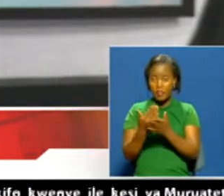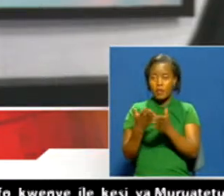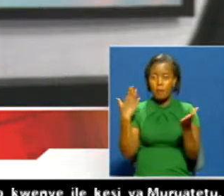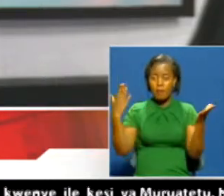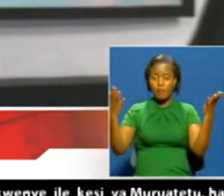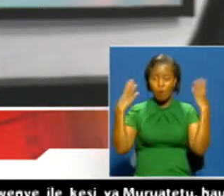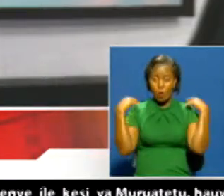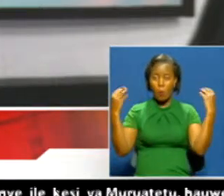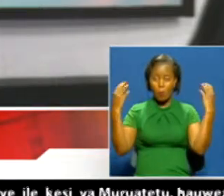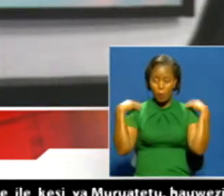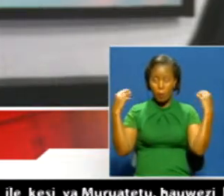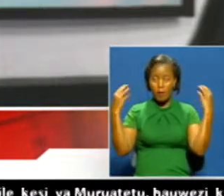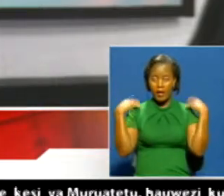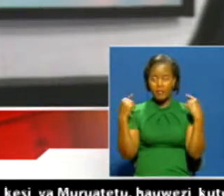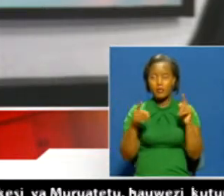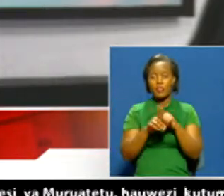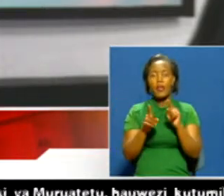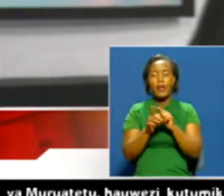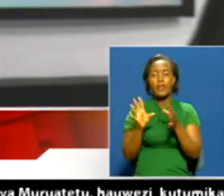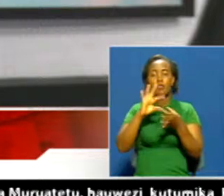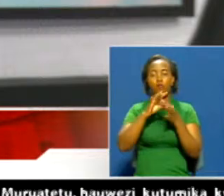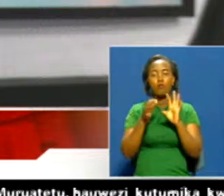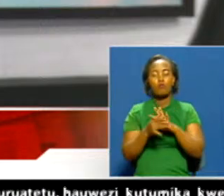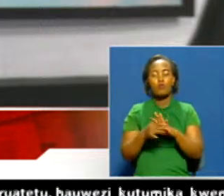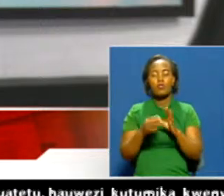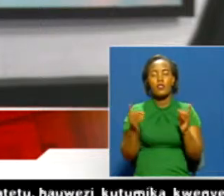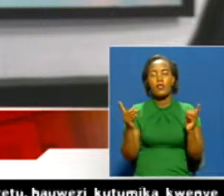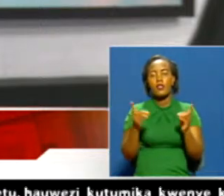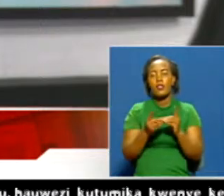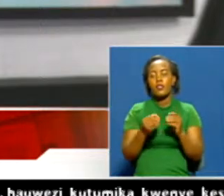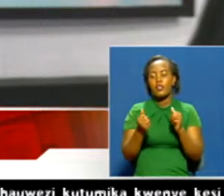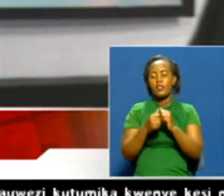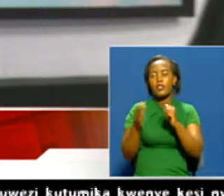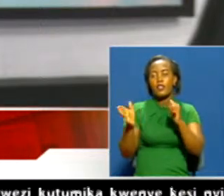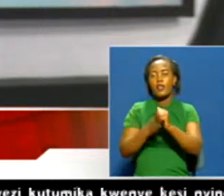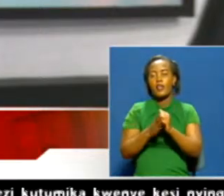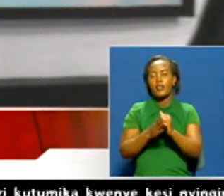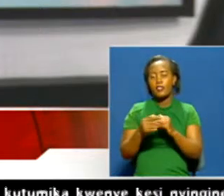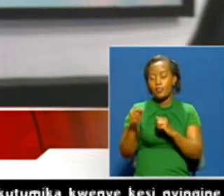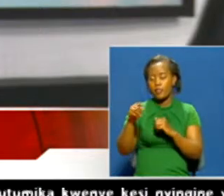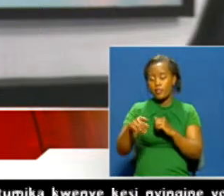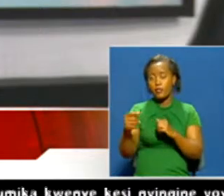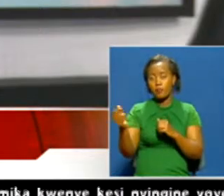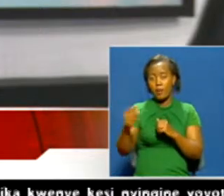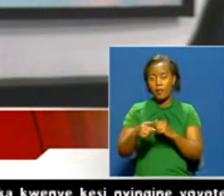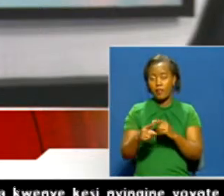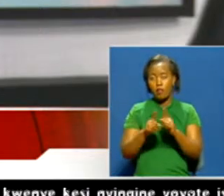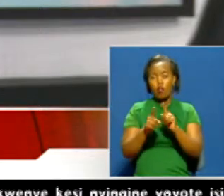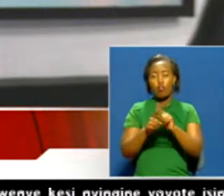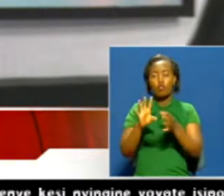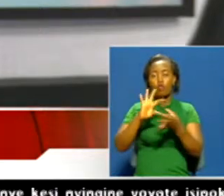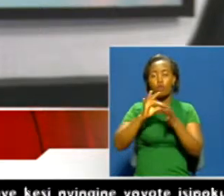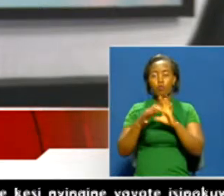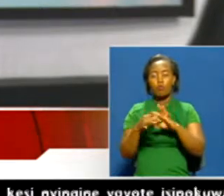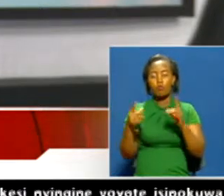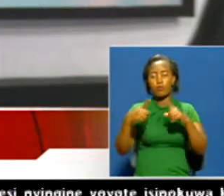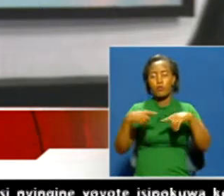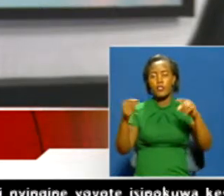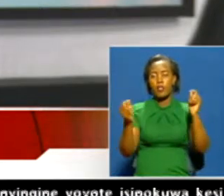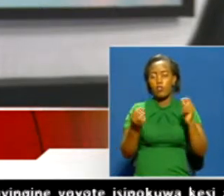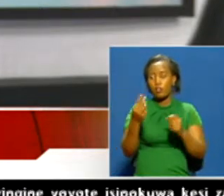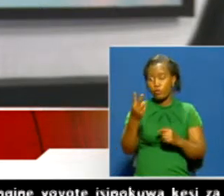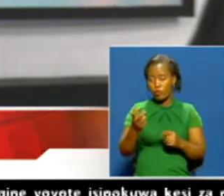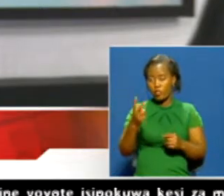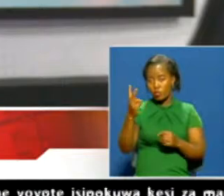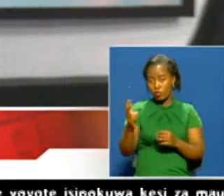ya michezo ya Olimpiki jijini Tokyo tarehe 19 mwezi huu. Michezo ya Olimpiki ya Tokyo mwaka 2020 itaandaliwa